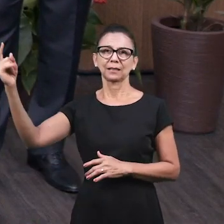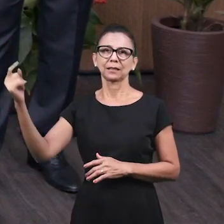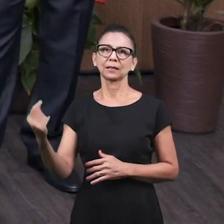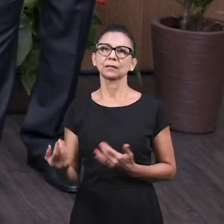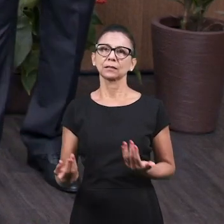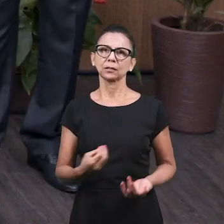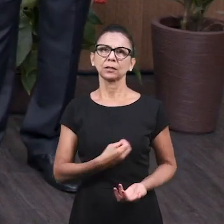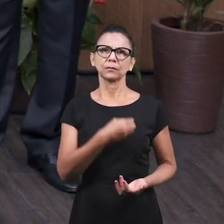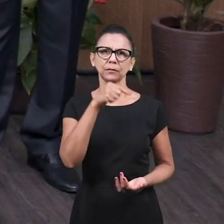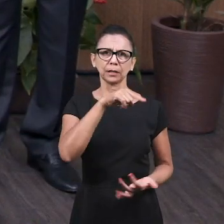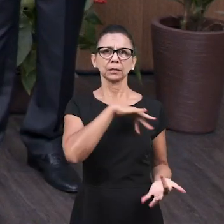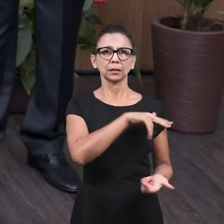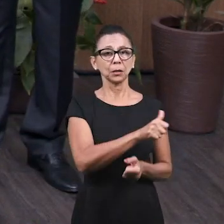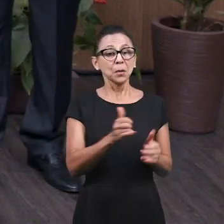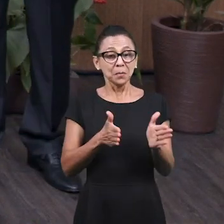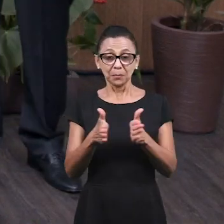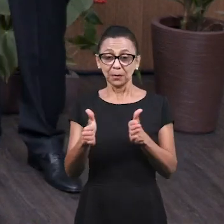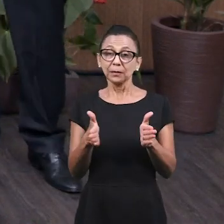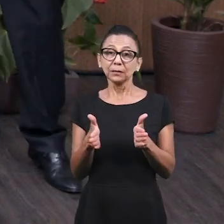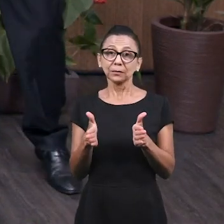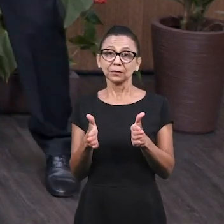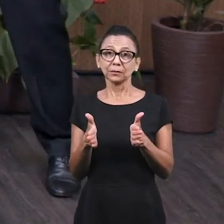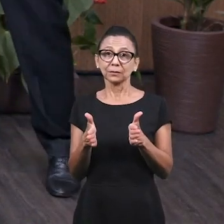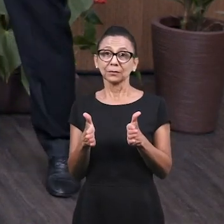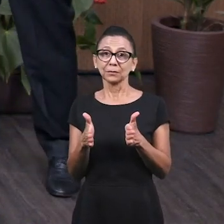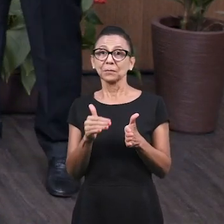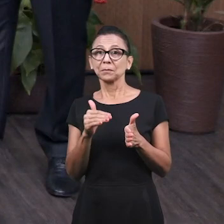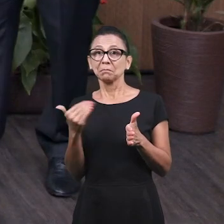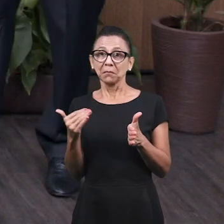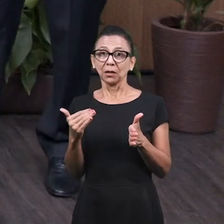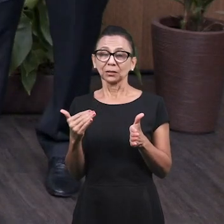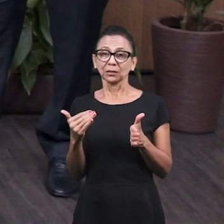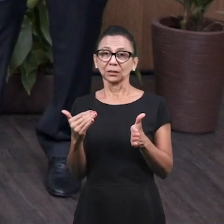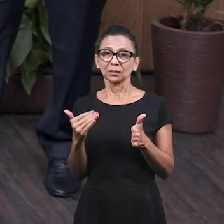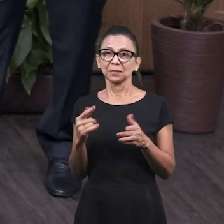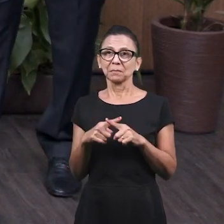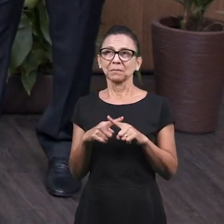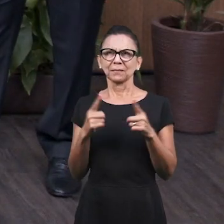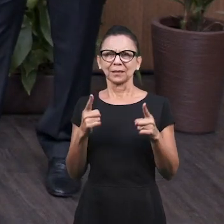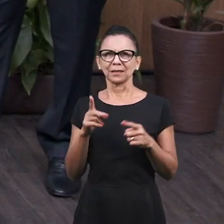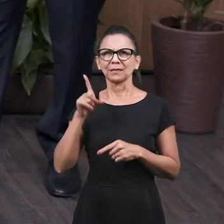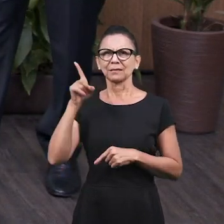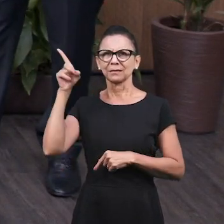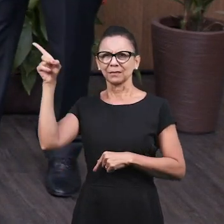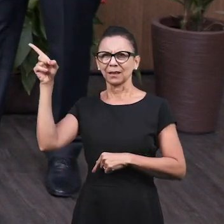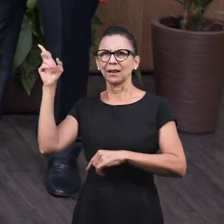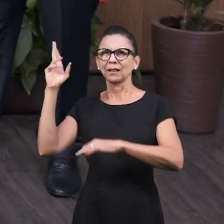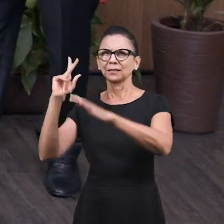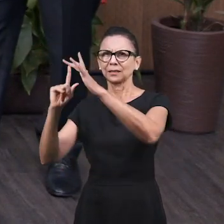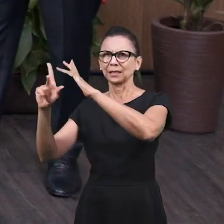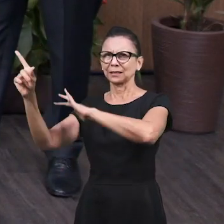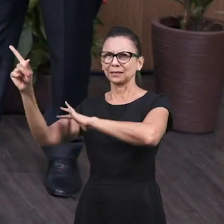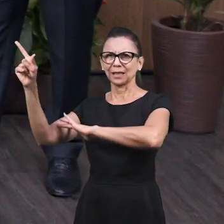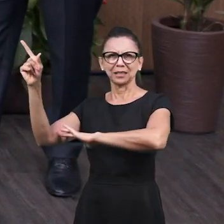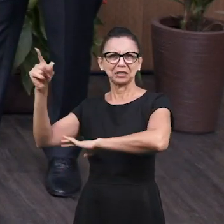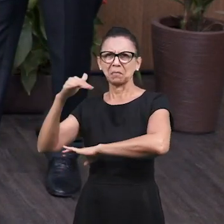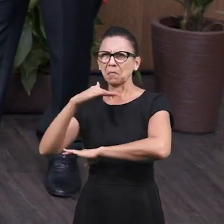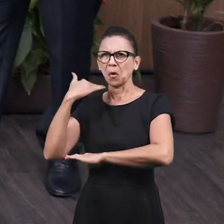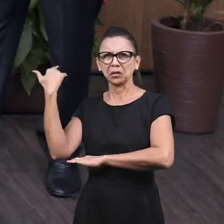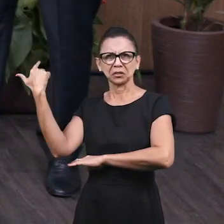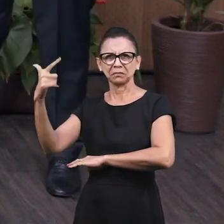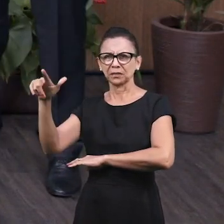а также в следующей жизни, которая есть в жизни вечная. И тогда мы